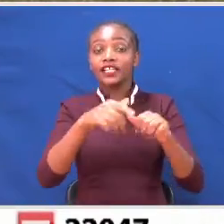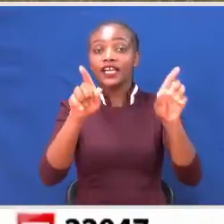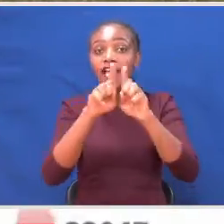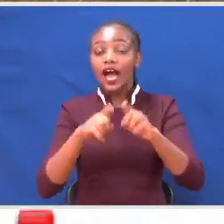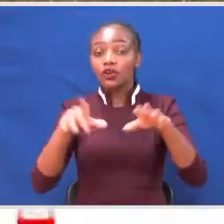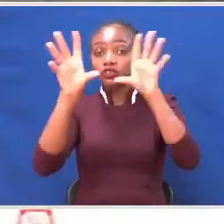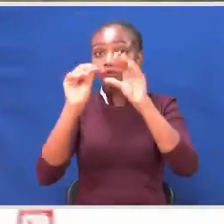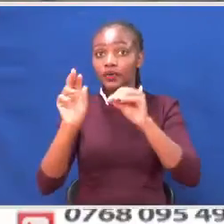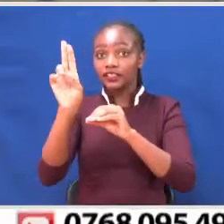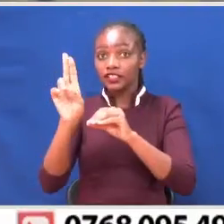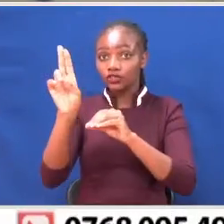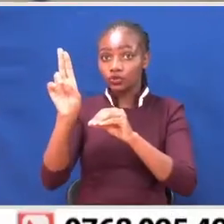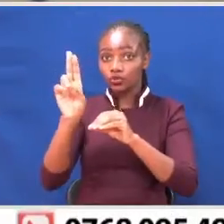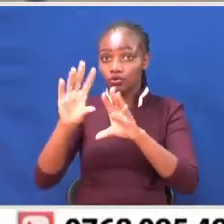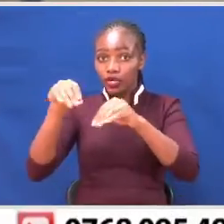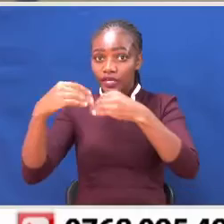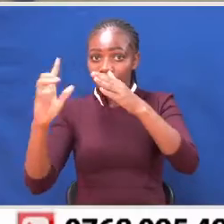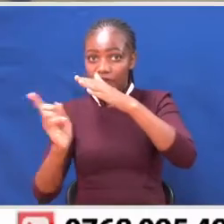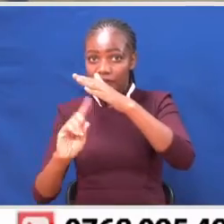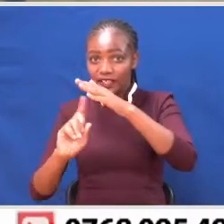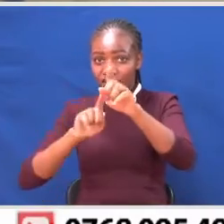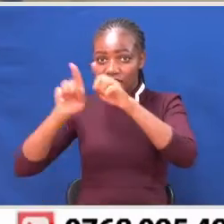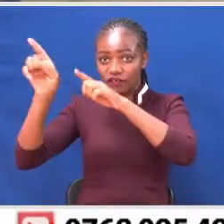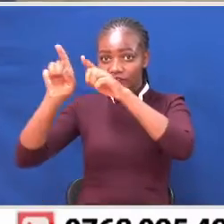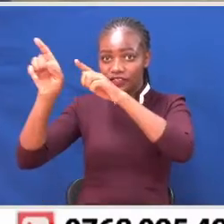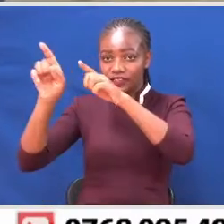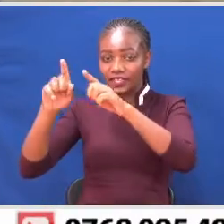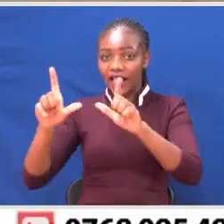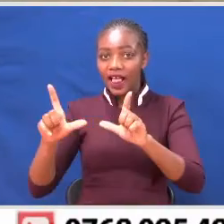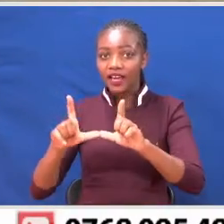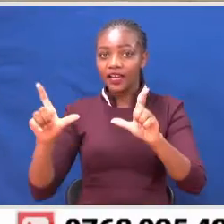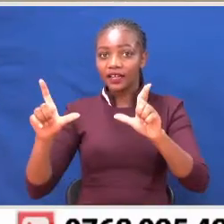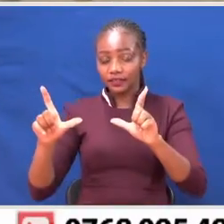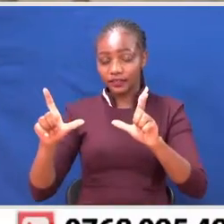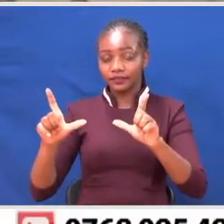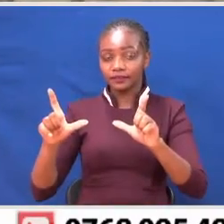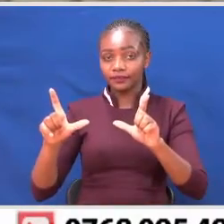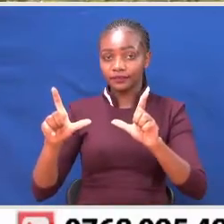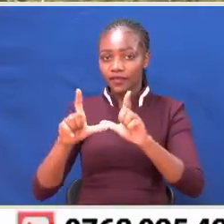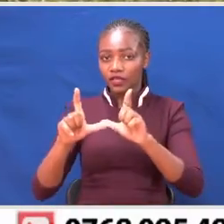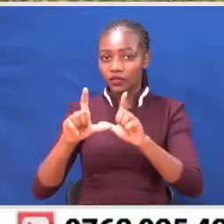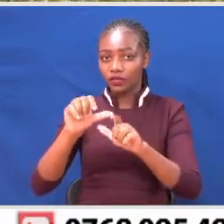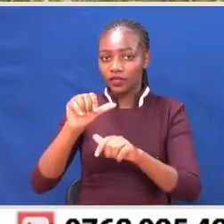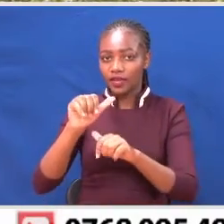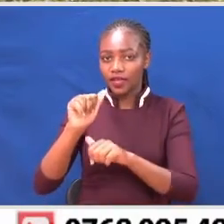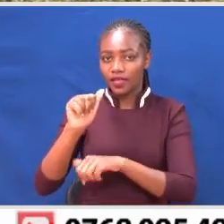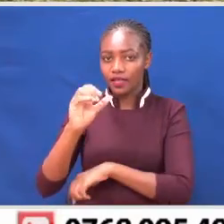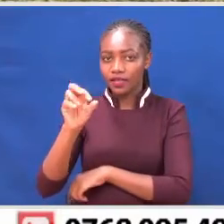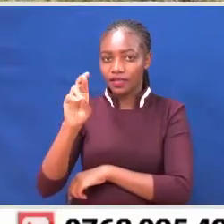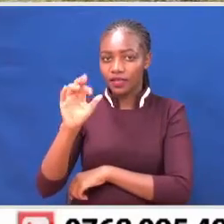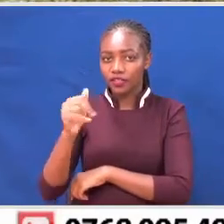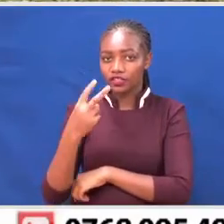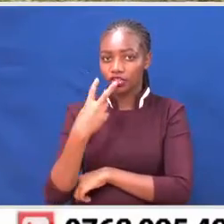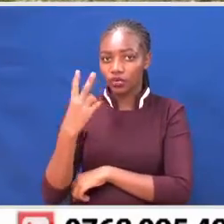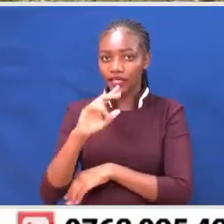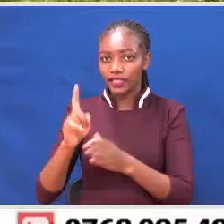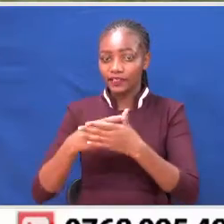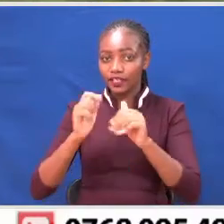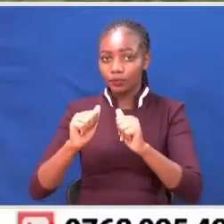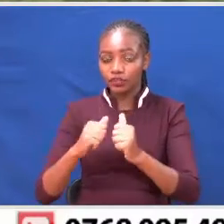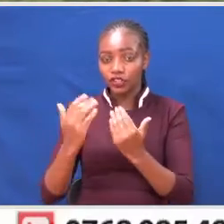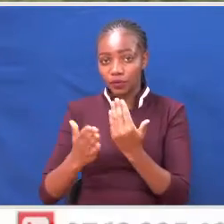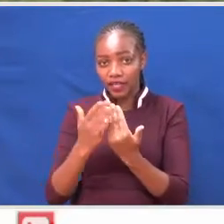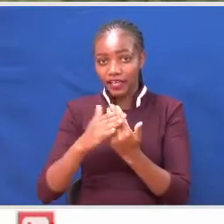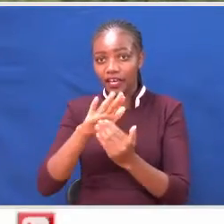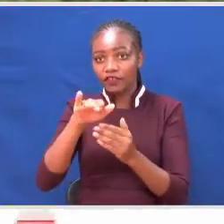Kenyatta alikabidhi Wizara ya Utalii na Wanyamapori hati miliki ya ekari 2000 ambayo itatumika katika upanuzi wa hifadhi ya kitaifa